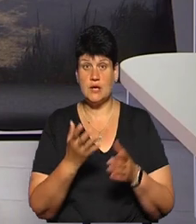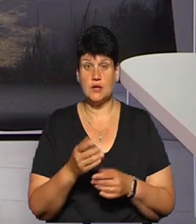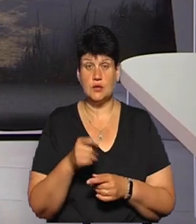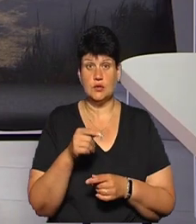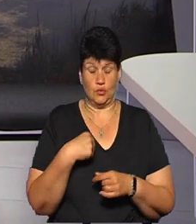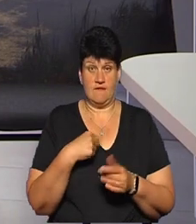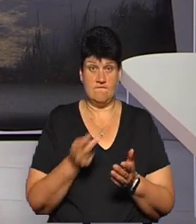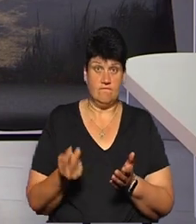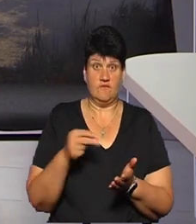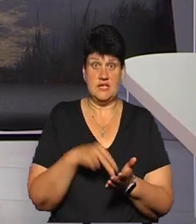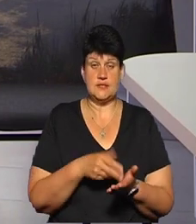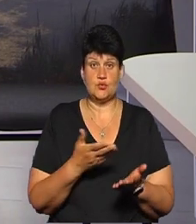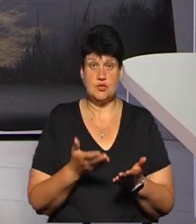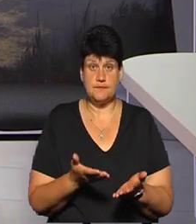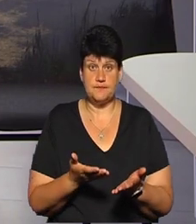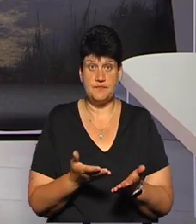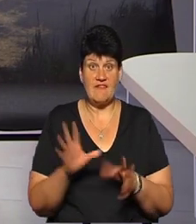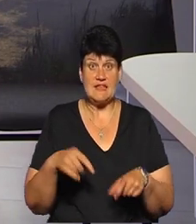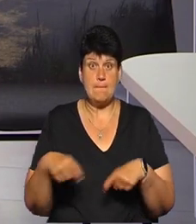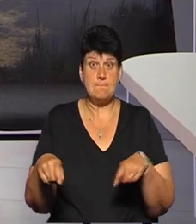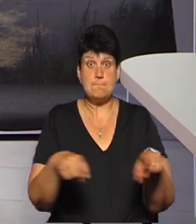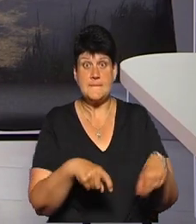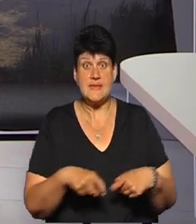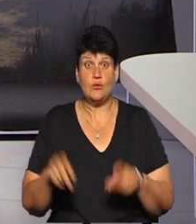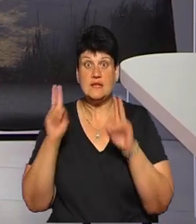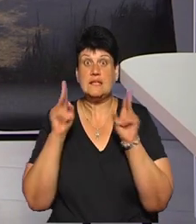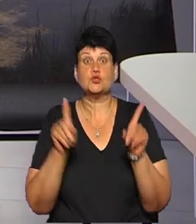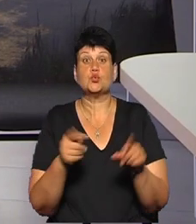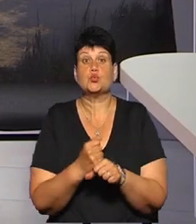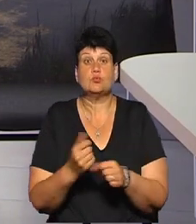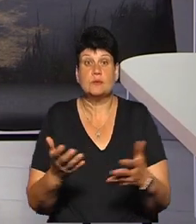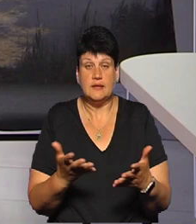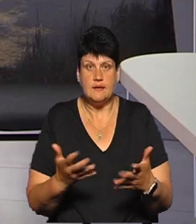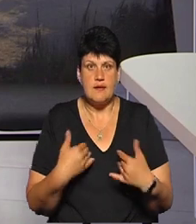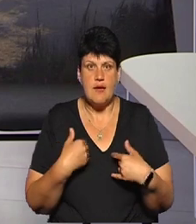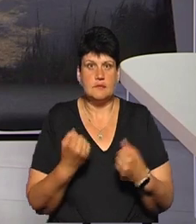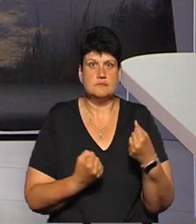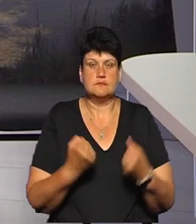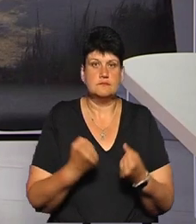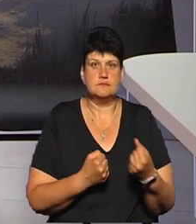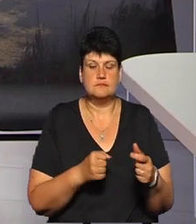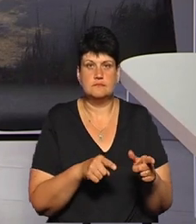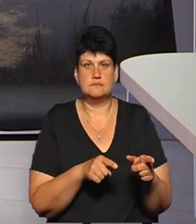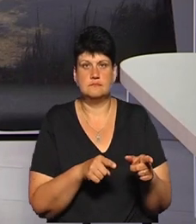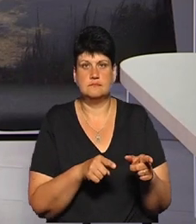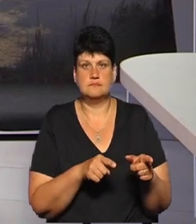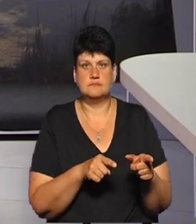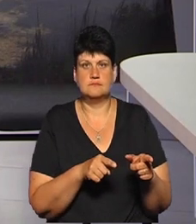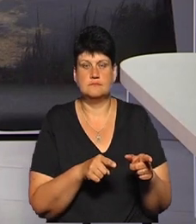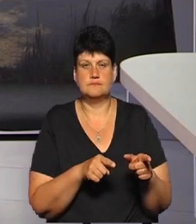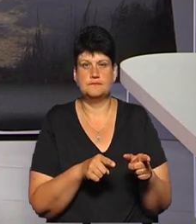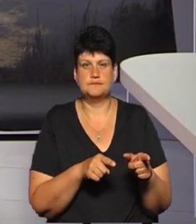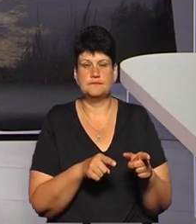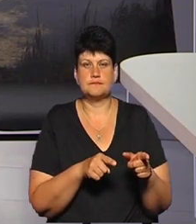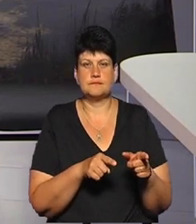вискочив, всі бігають, не знають, що робити. Я за машину, то на АЗС, одразу